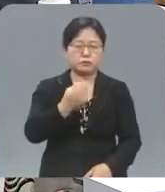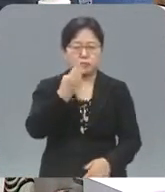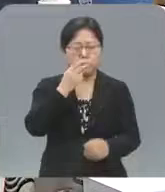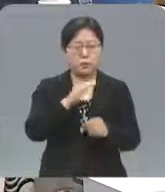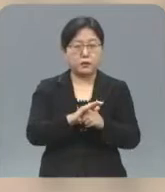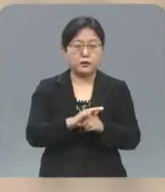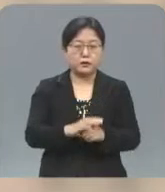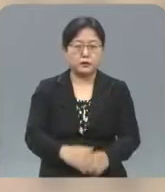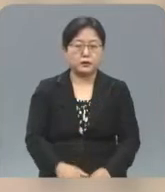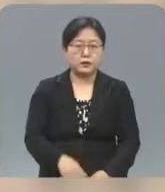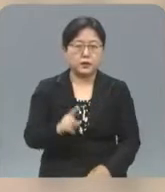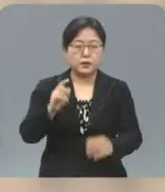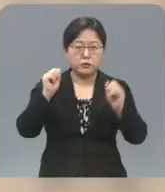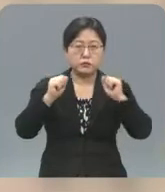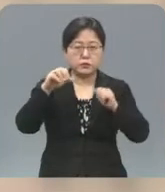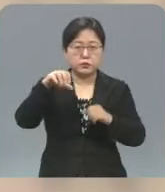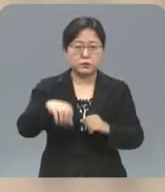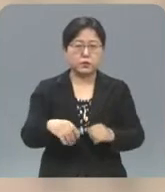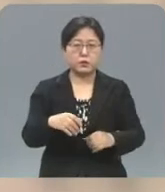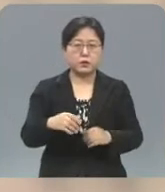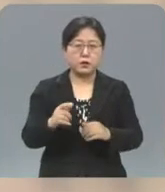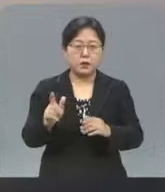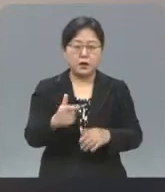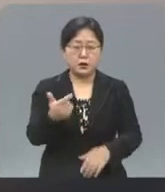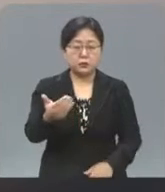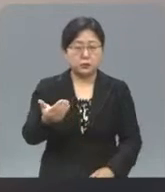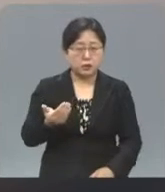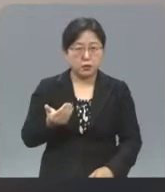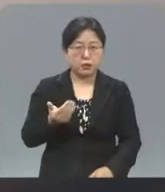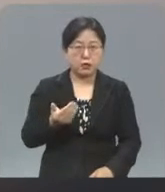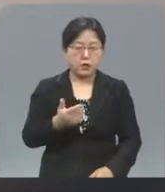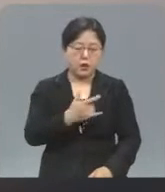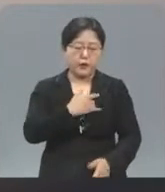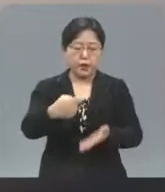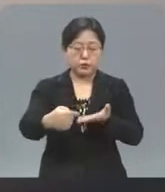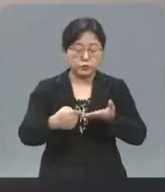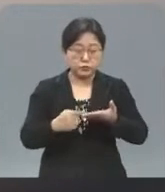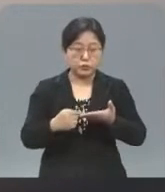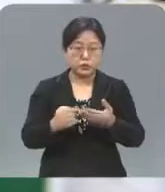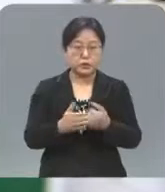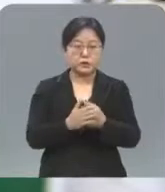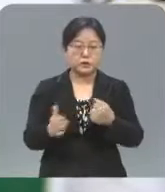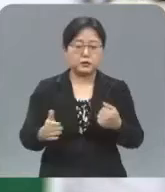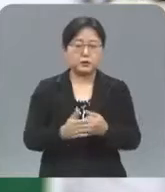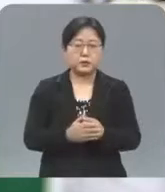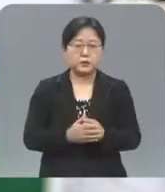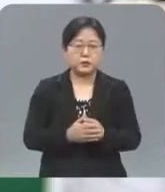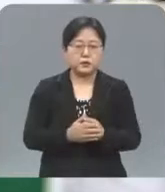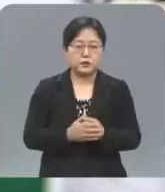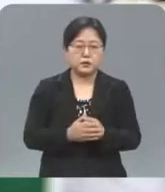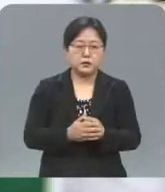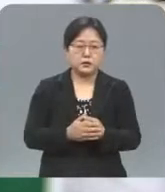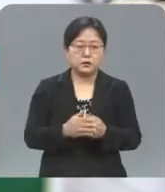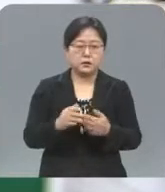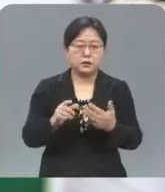없습니다. 이 헬스장이 폐업 하루 전까지도 회원 등록을 받았기 때문입니다. 영업을 하고